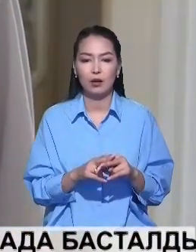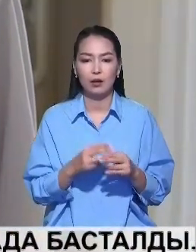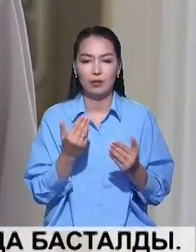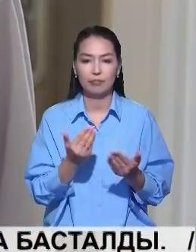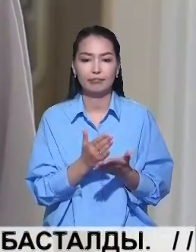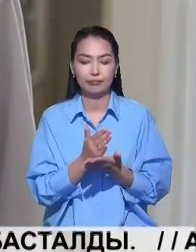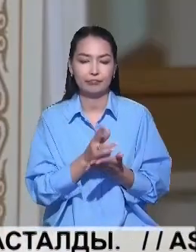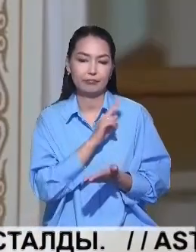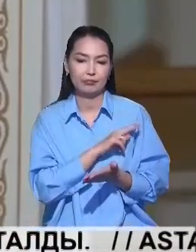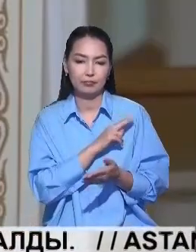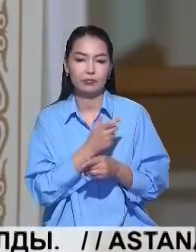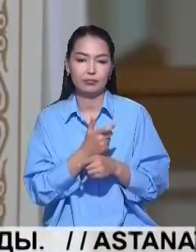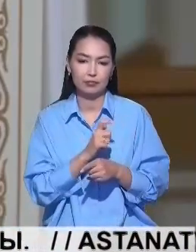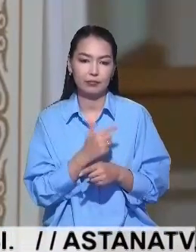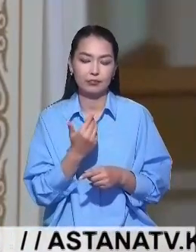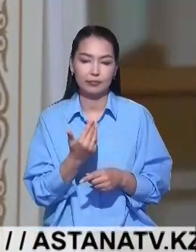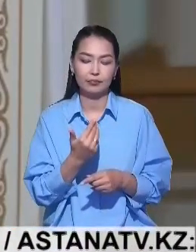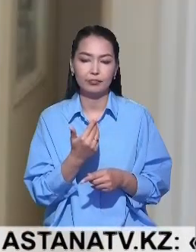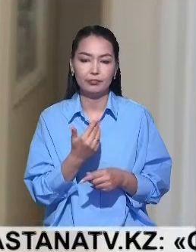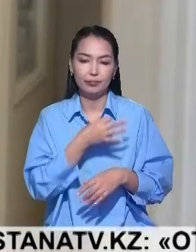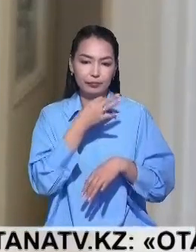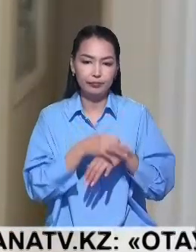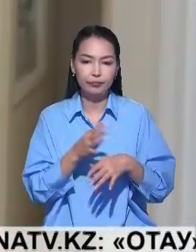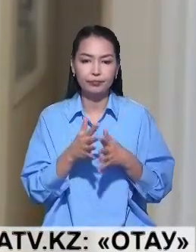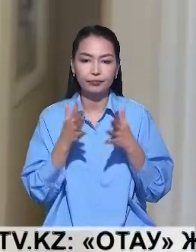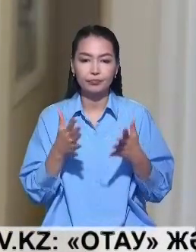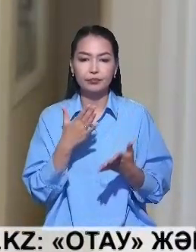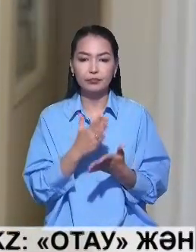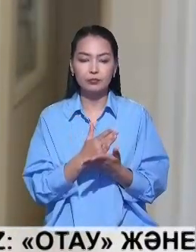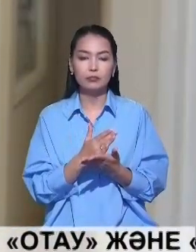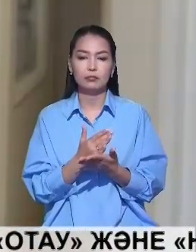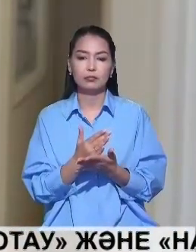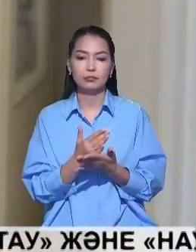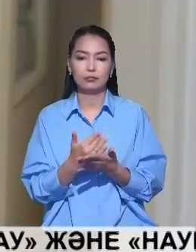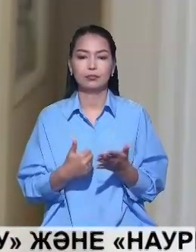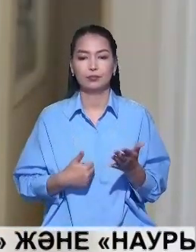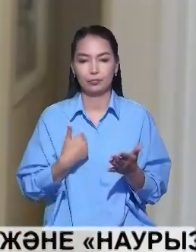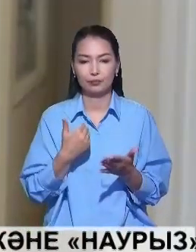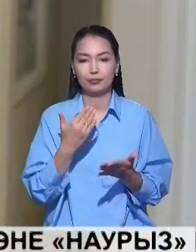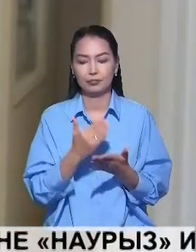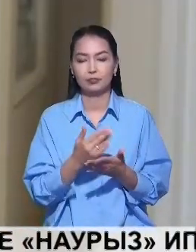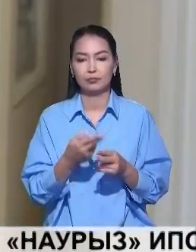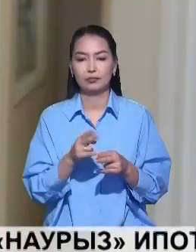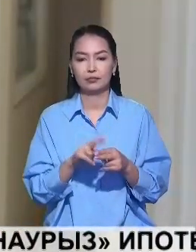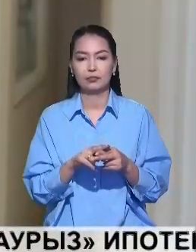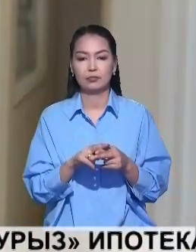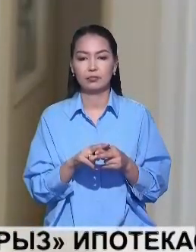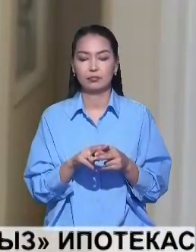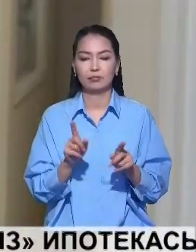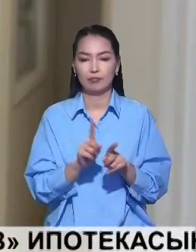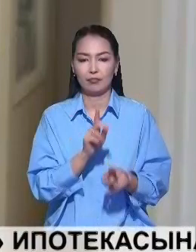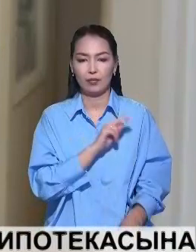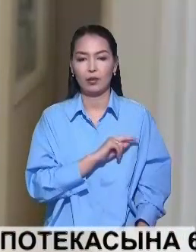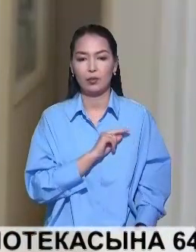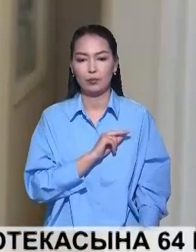естідім. Енді әке үшін мәре ғой. Оперативтік кеңестерде отырған кезде мақтауды естимін. Інімнің сыртынан,